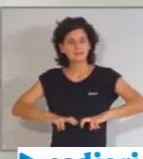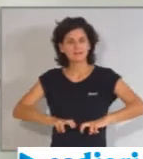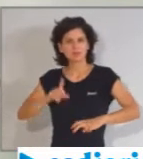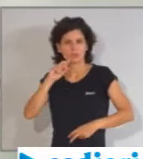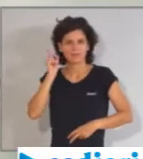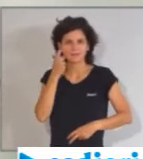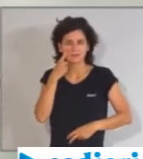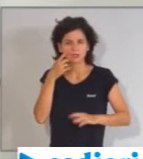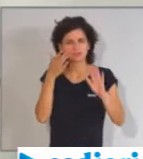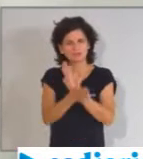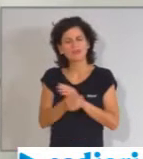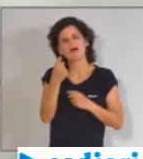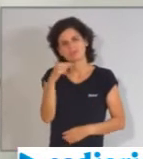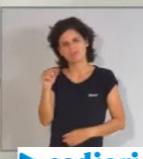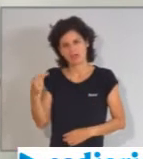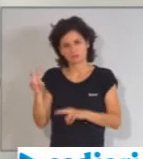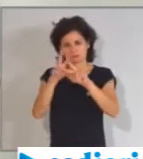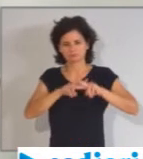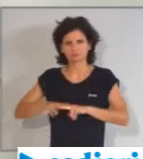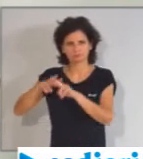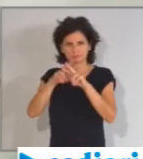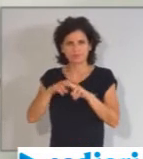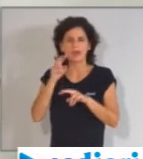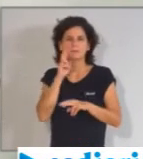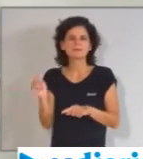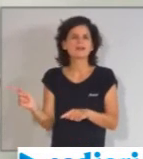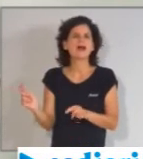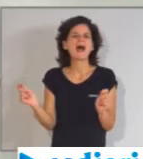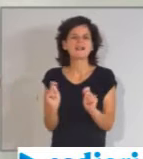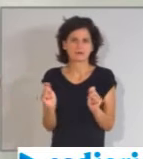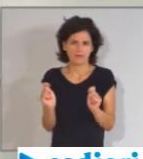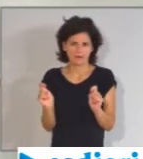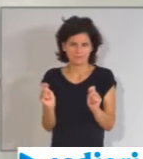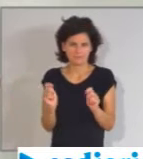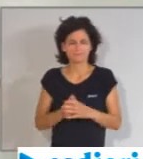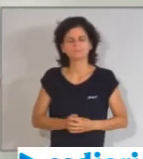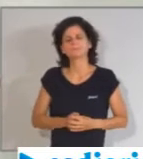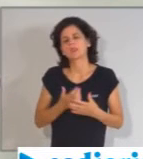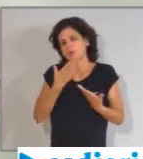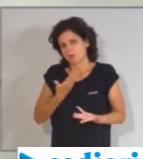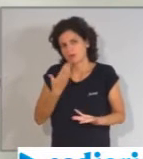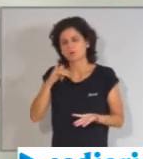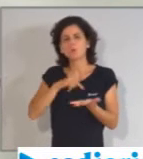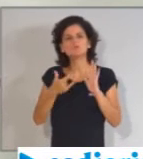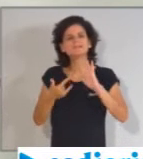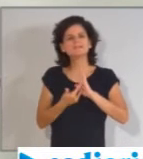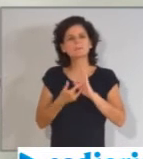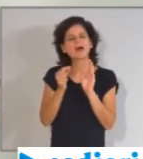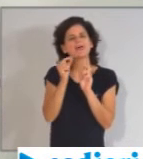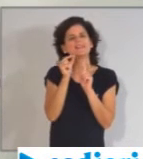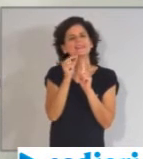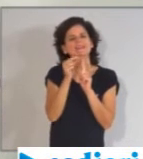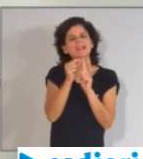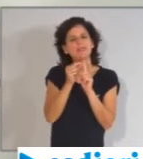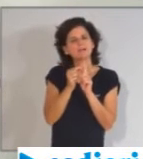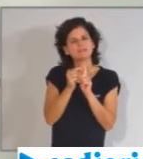professionals capacitades per a identificar els signes d'alarma. Mesures a destacar en aquest eix: elaborar un sistema d'indicadors de la violència